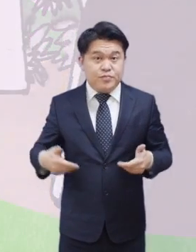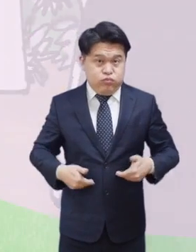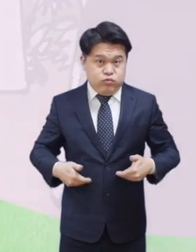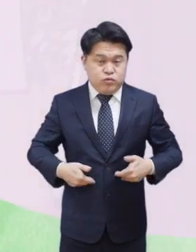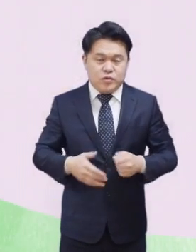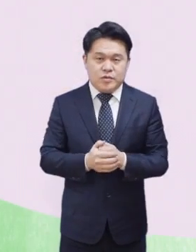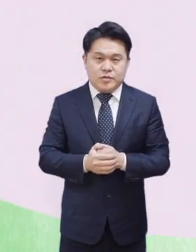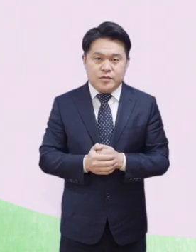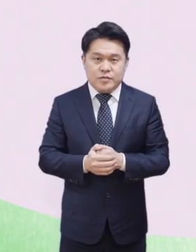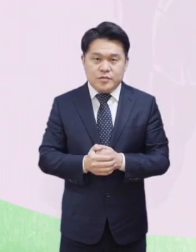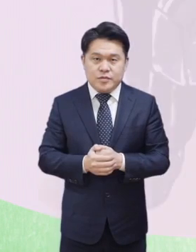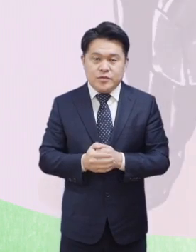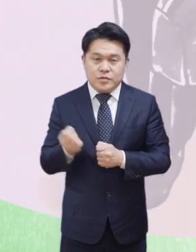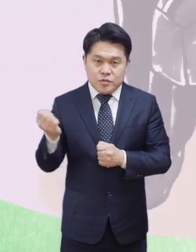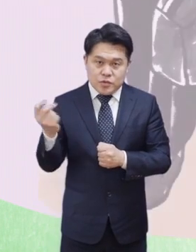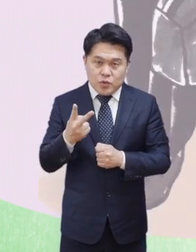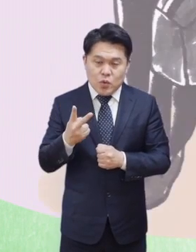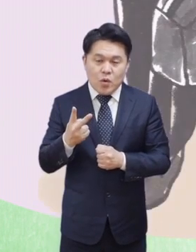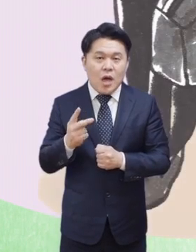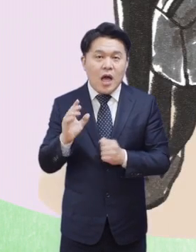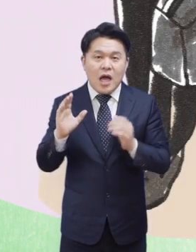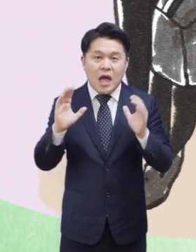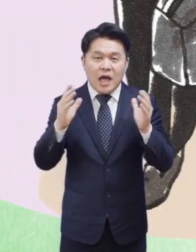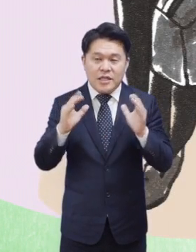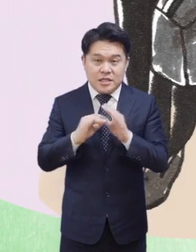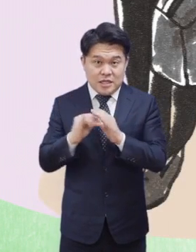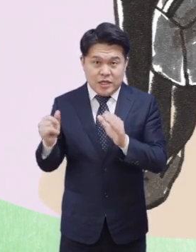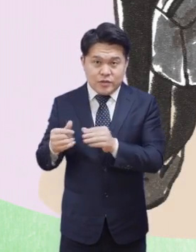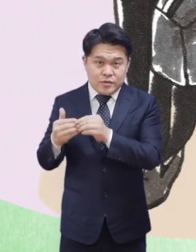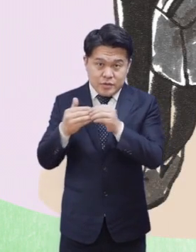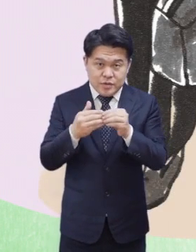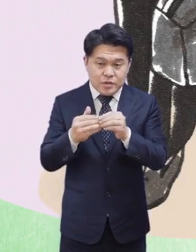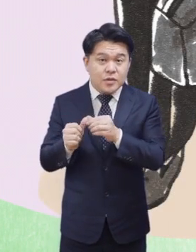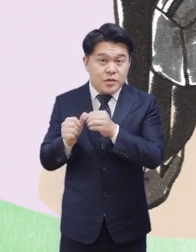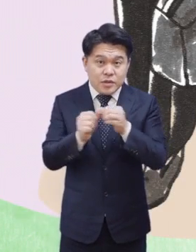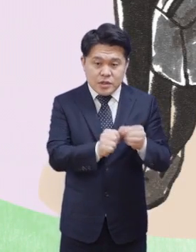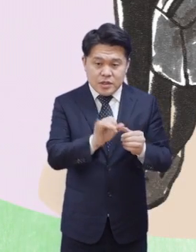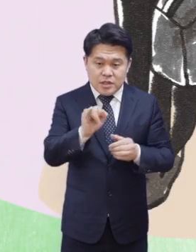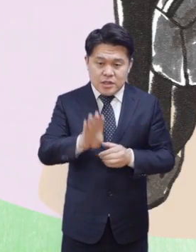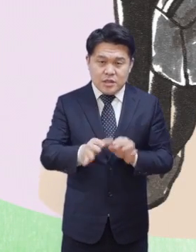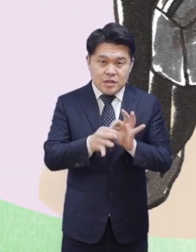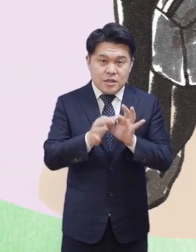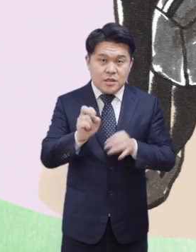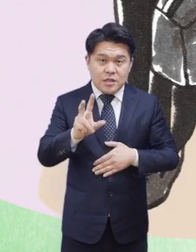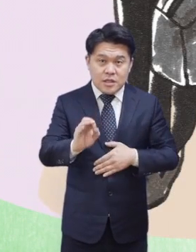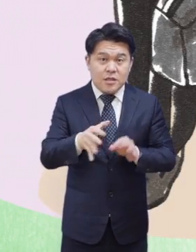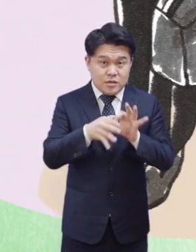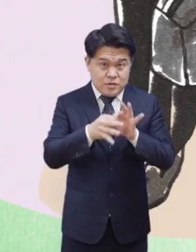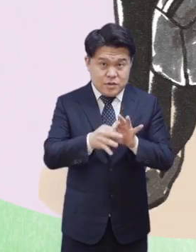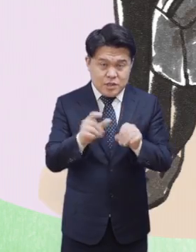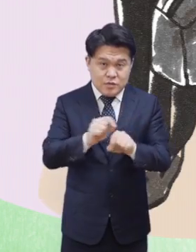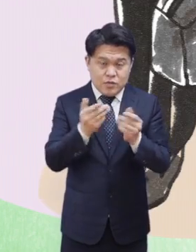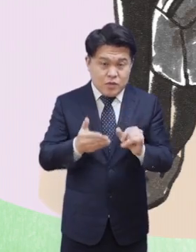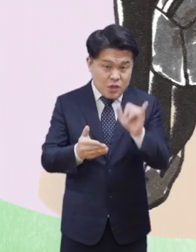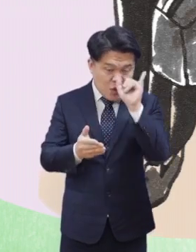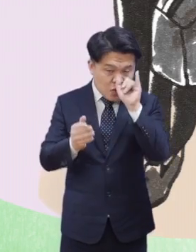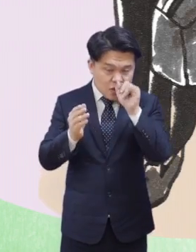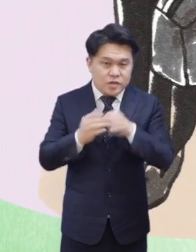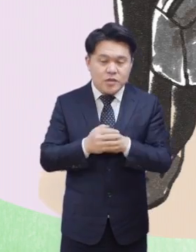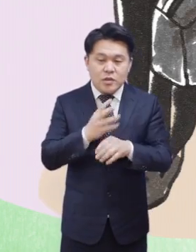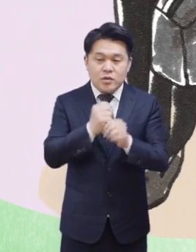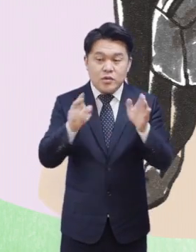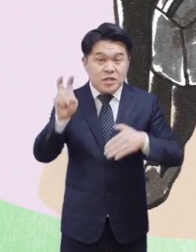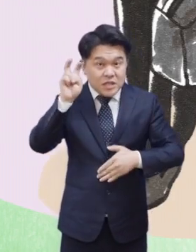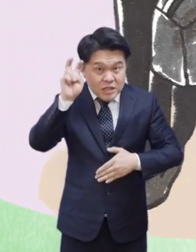합니다. 입양과 관련한 특별 휴가도 있습니다. 기간은 20일입니다. 직장에는